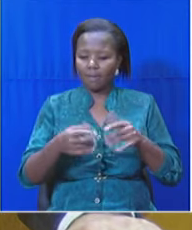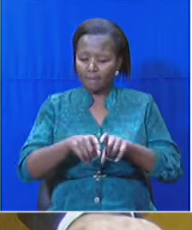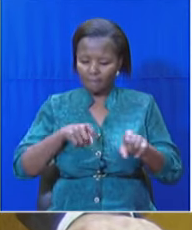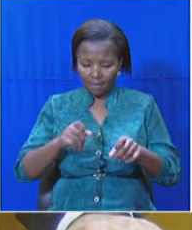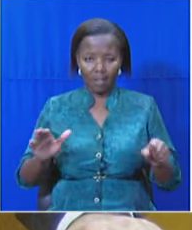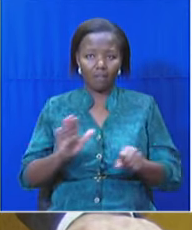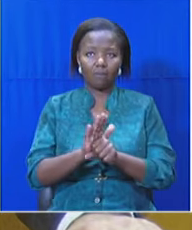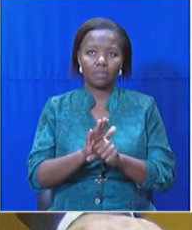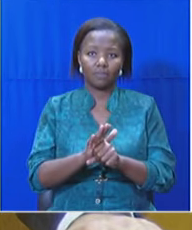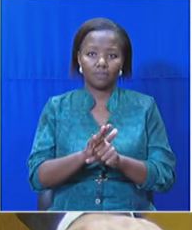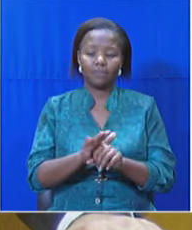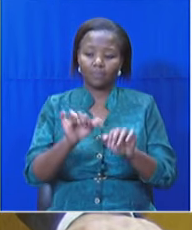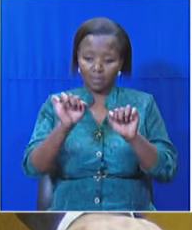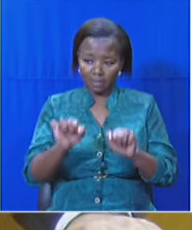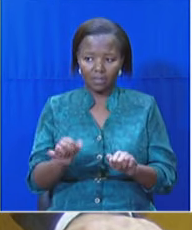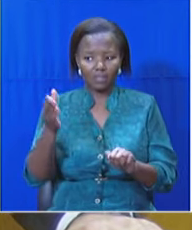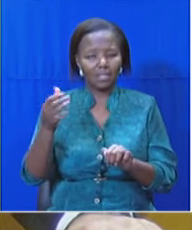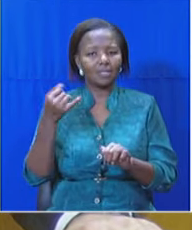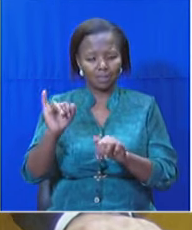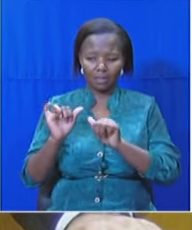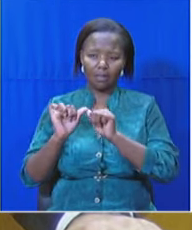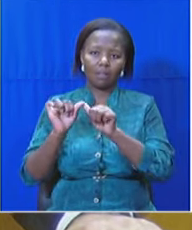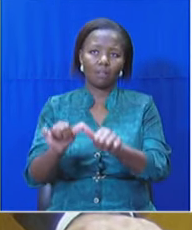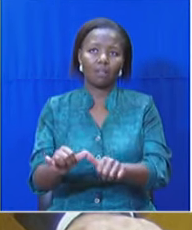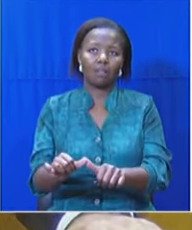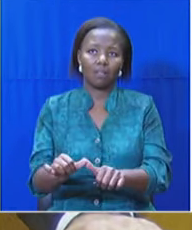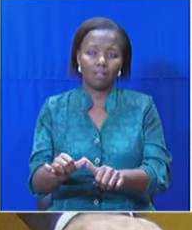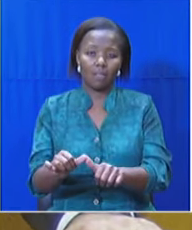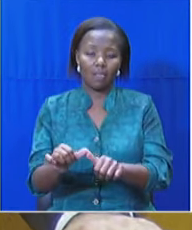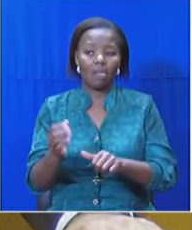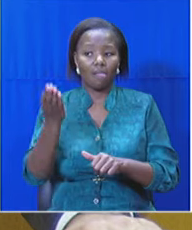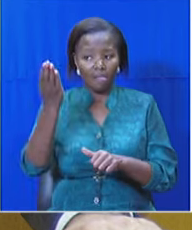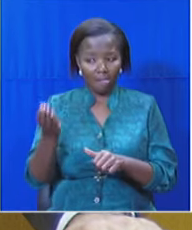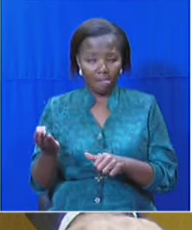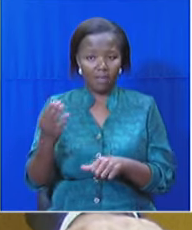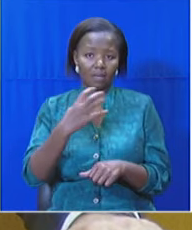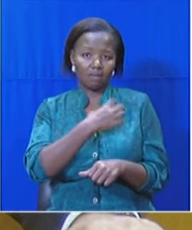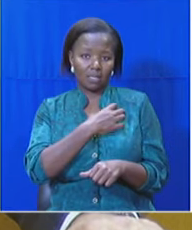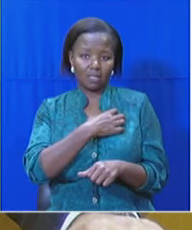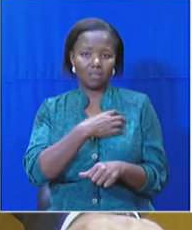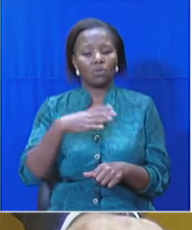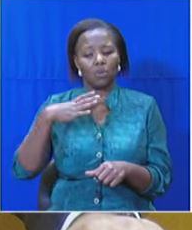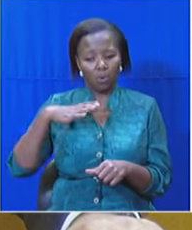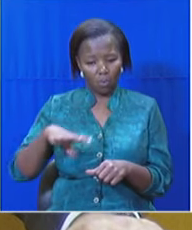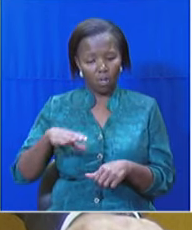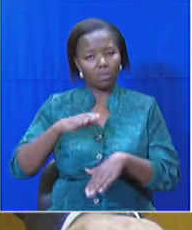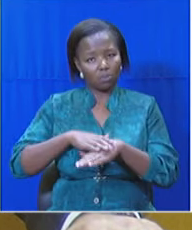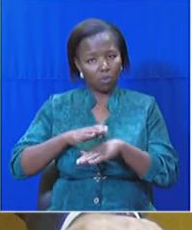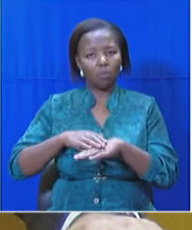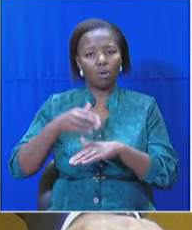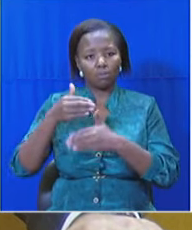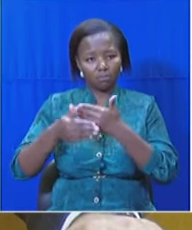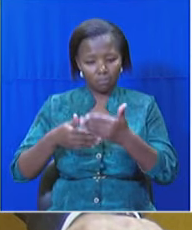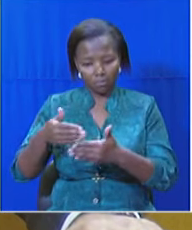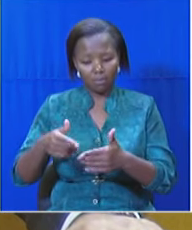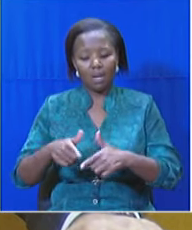net eenvoudig voort. U wil nou net eenvoudig die grond gaan onteien. Agbare minister, waar gaan